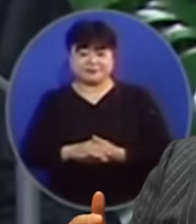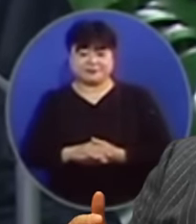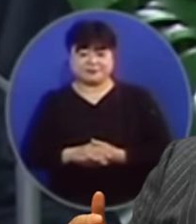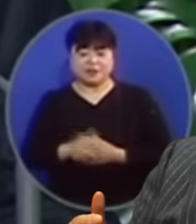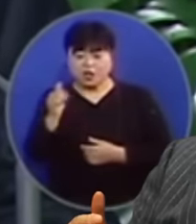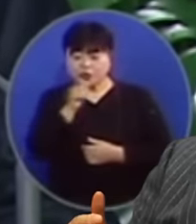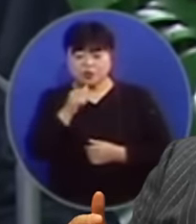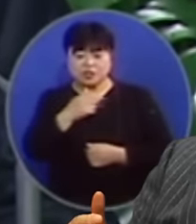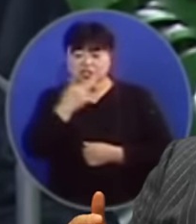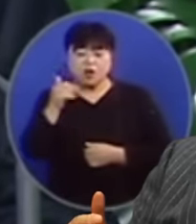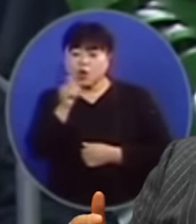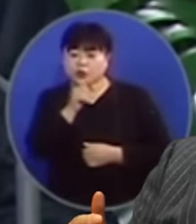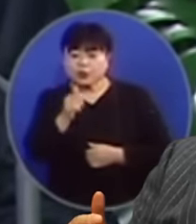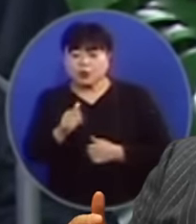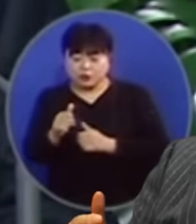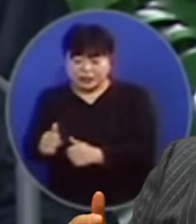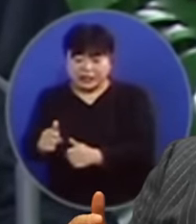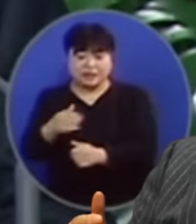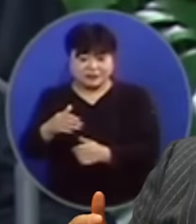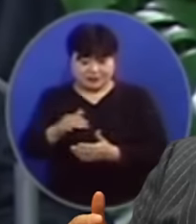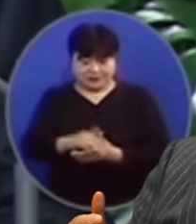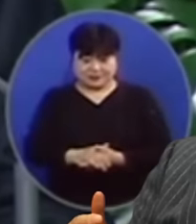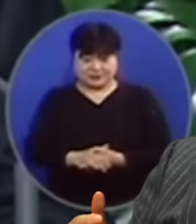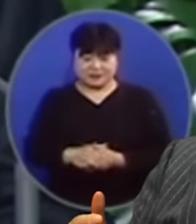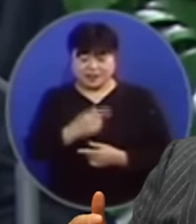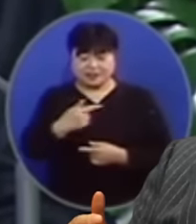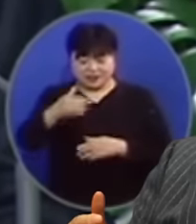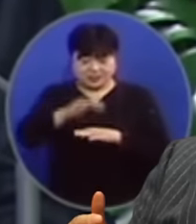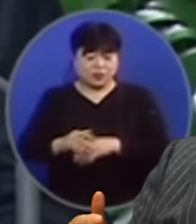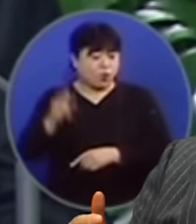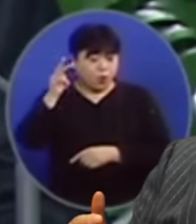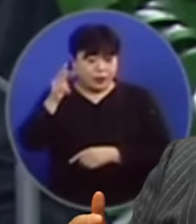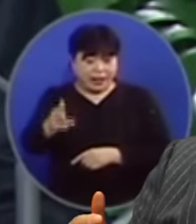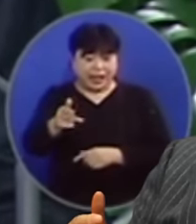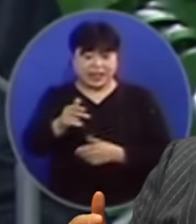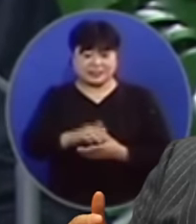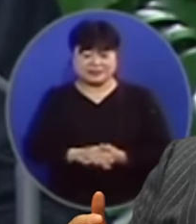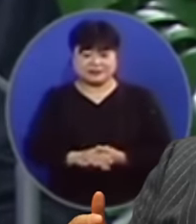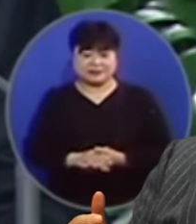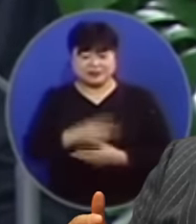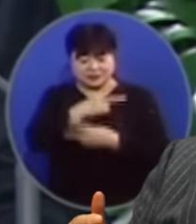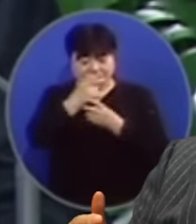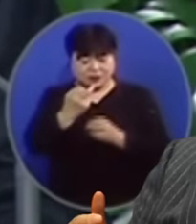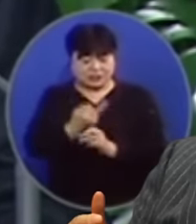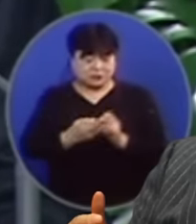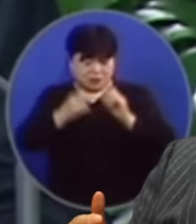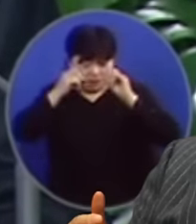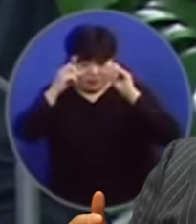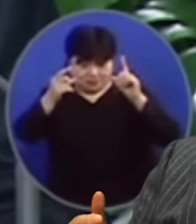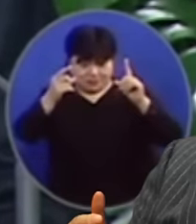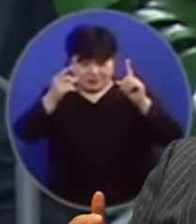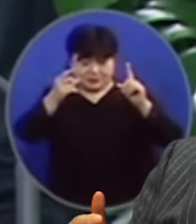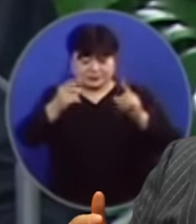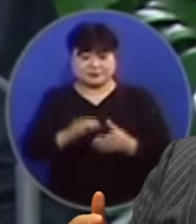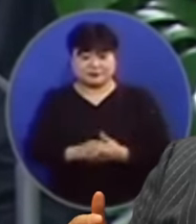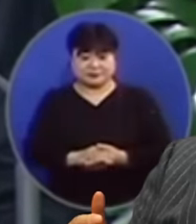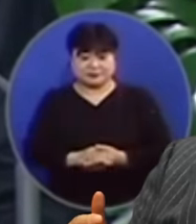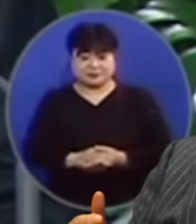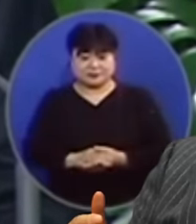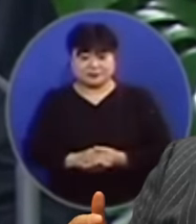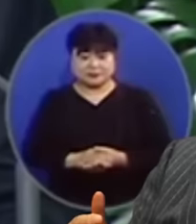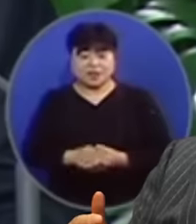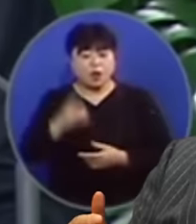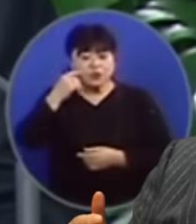통역으로 따라 보냈어요. 그래서 대전에 가서 호텔에서 자고 아침에 일어나서 아르리더